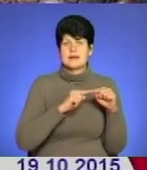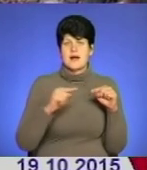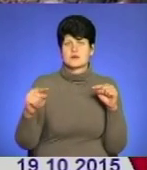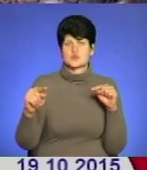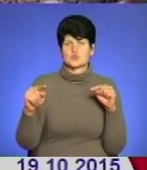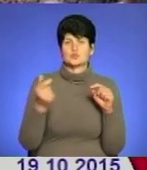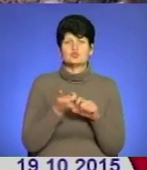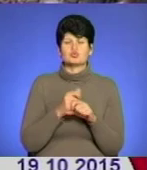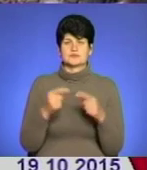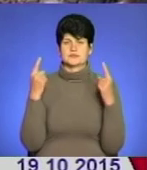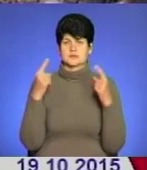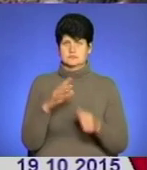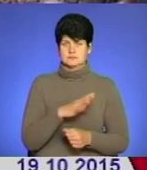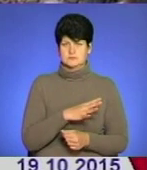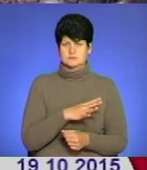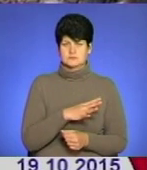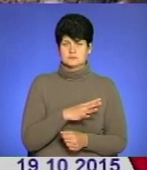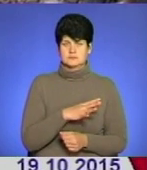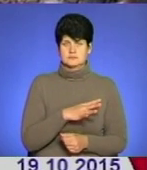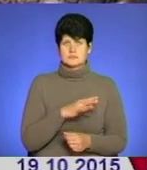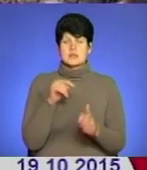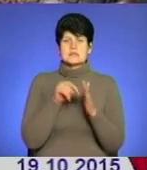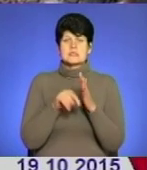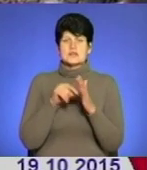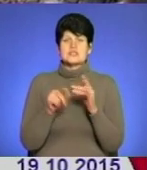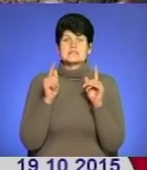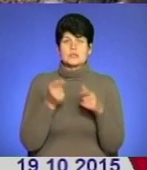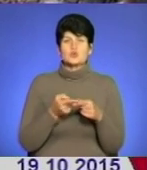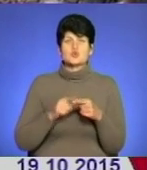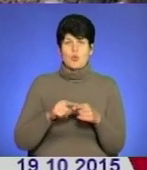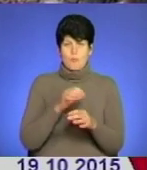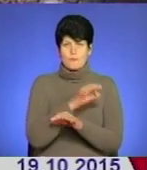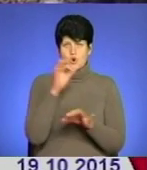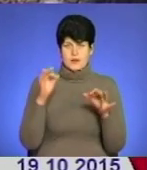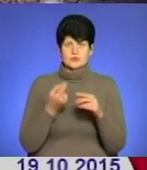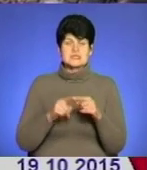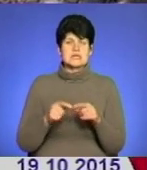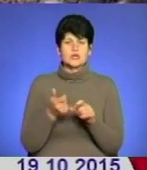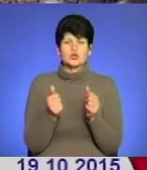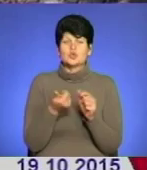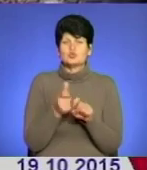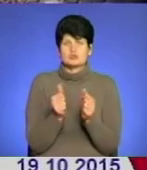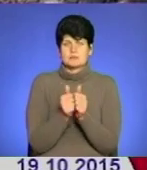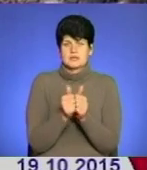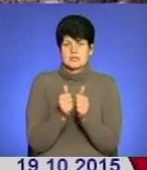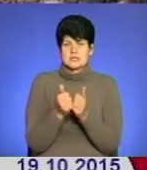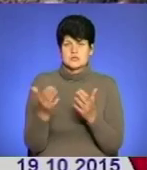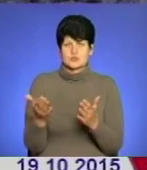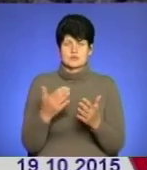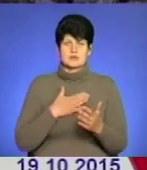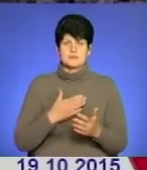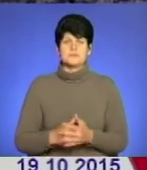дуже високі були. І, значить, а згідно цього проєкту, це дуже близько, оскільки КНС поряд з